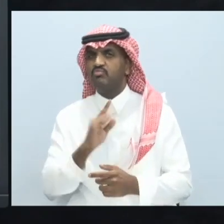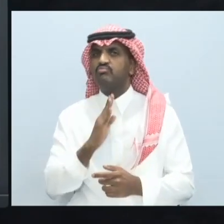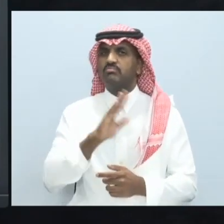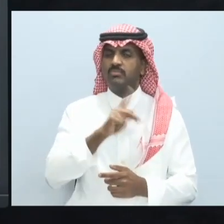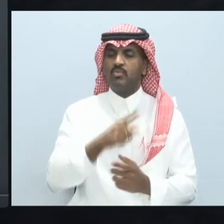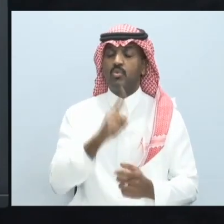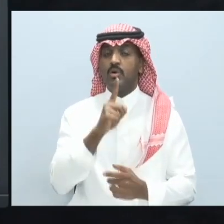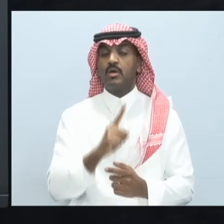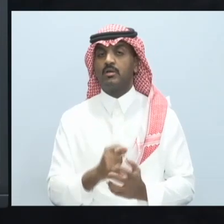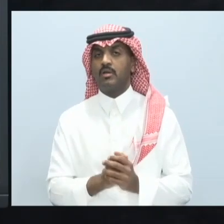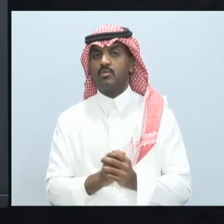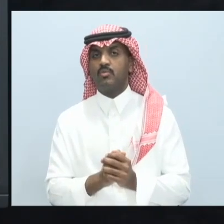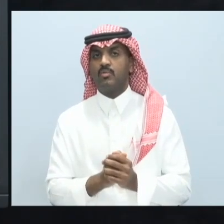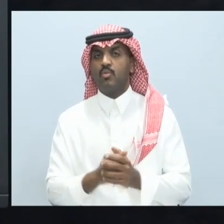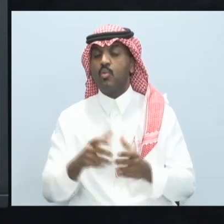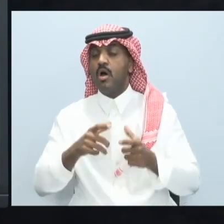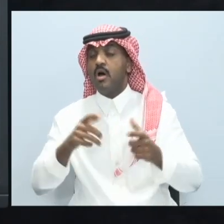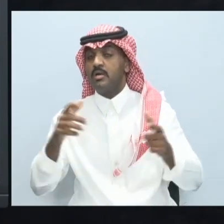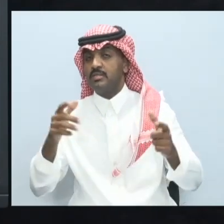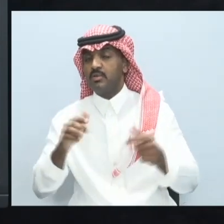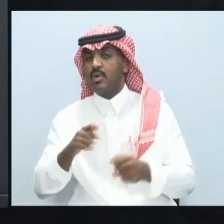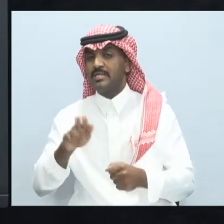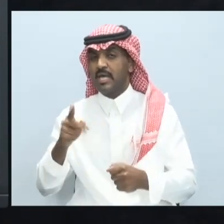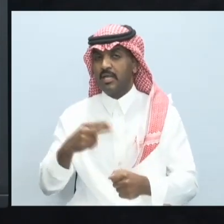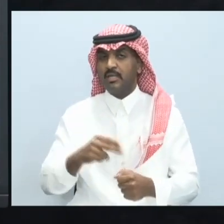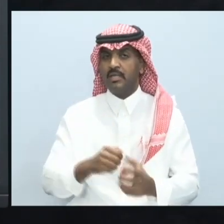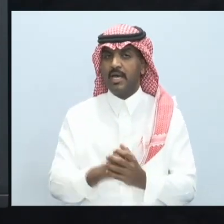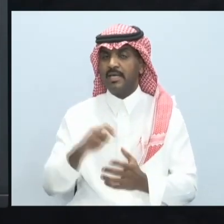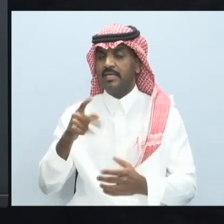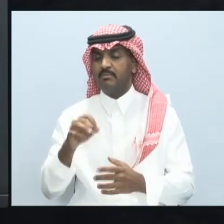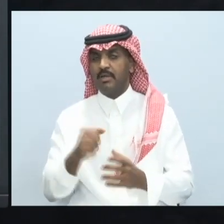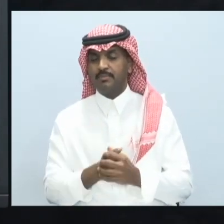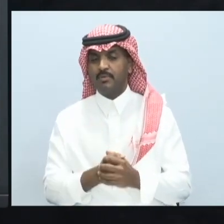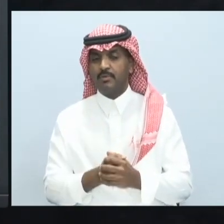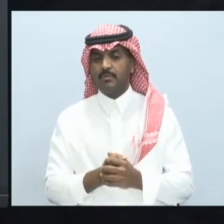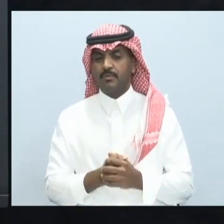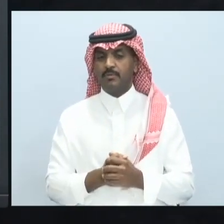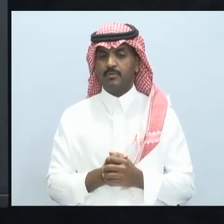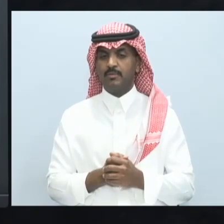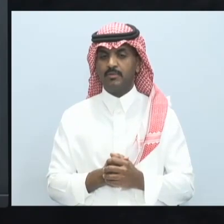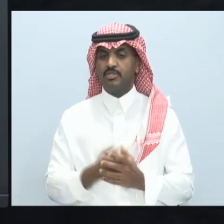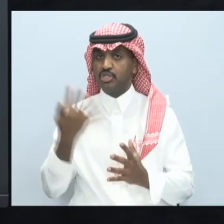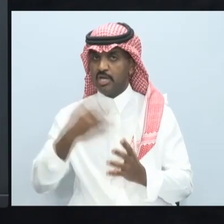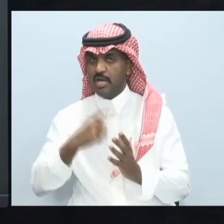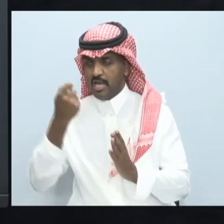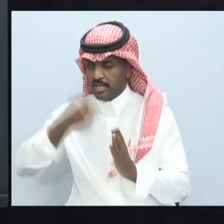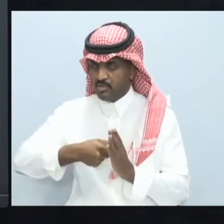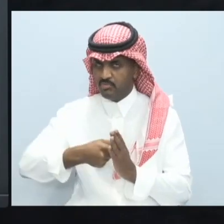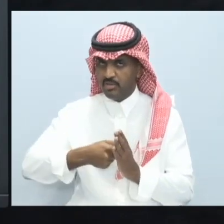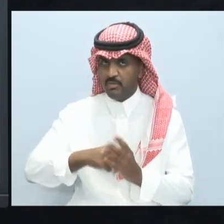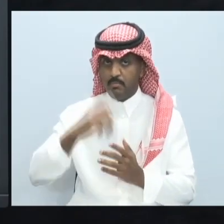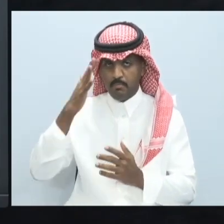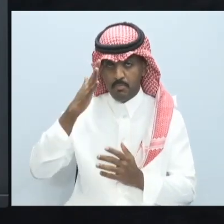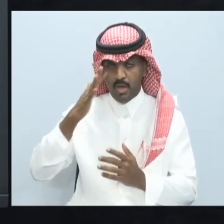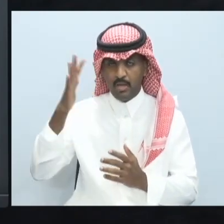وكان الله واسعا حكيما فالله جل وعلا واسع وحكيم شرع الاحكام لحكم